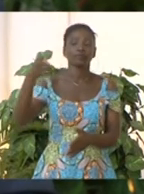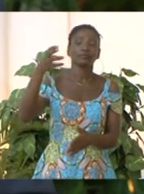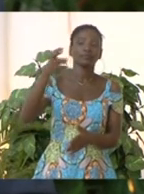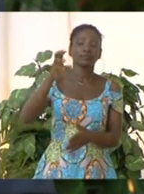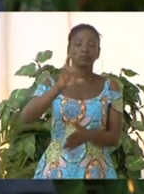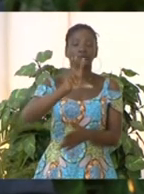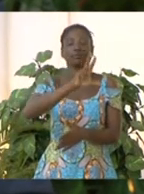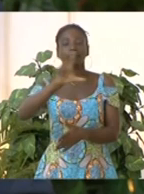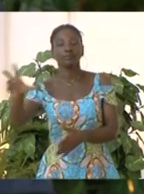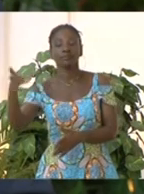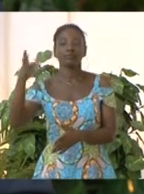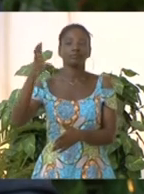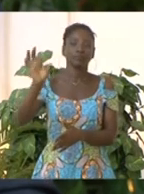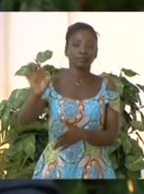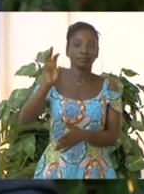677.